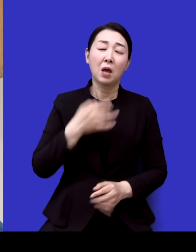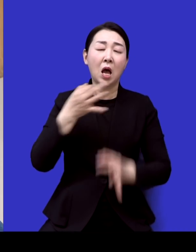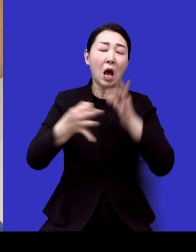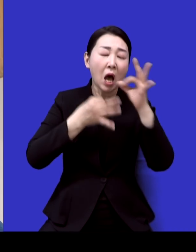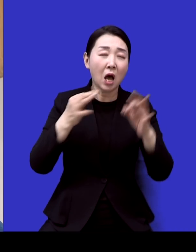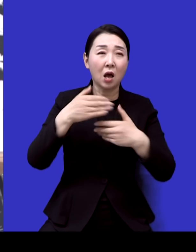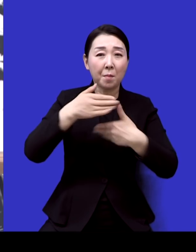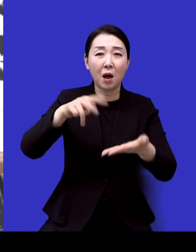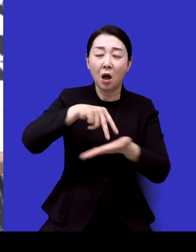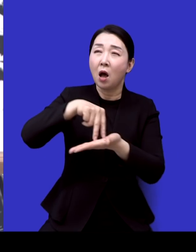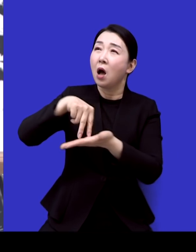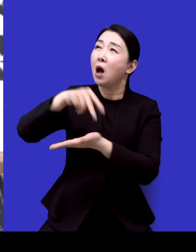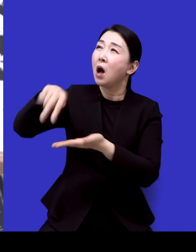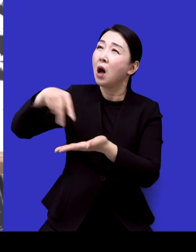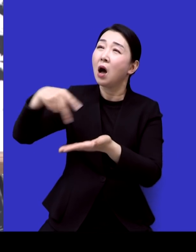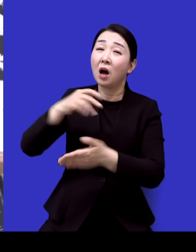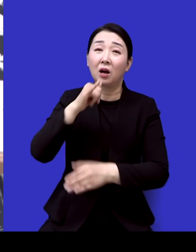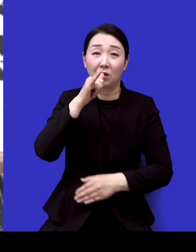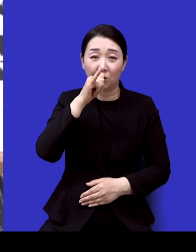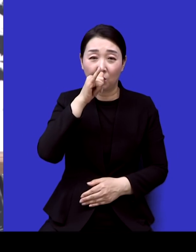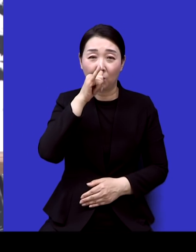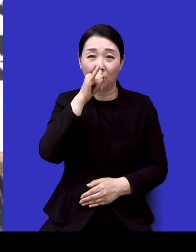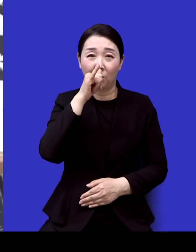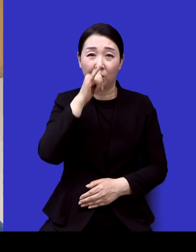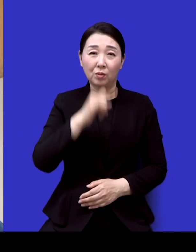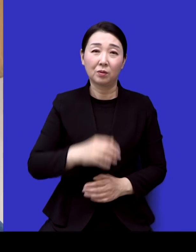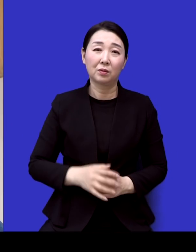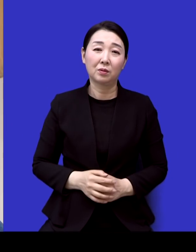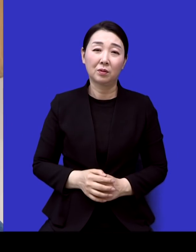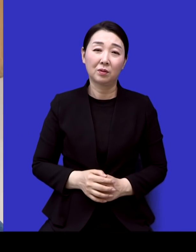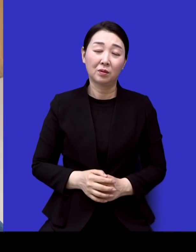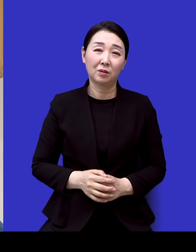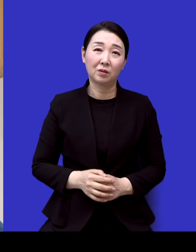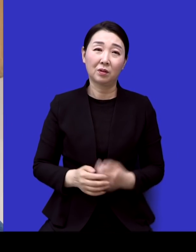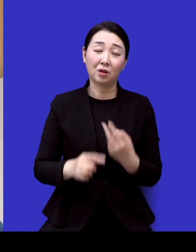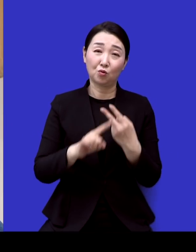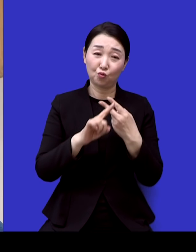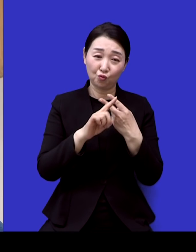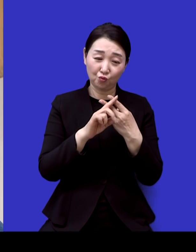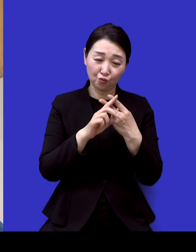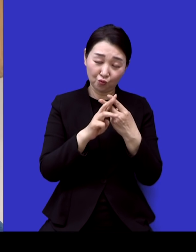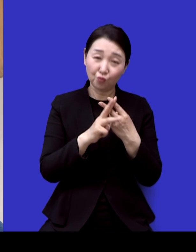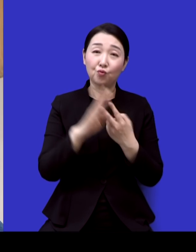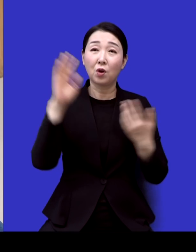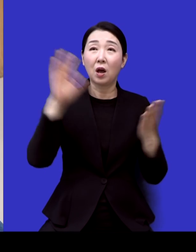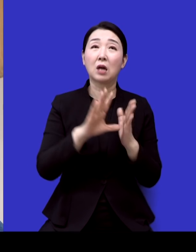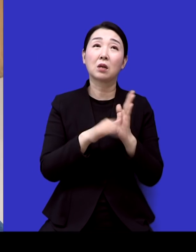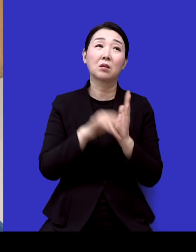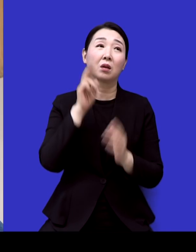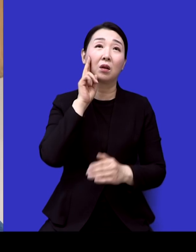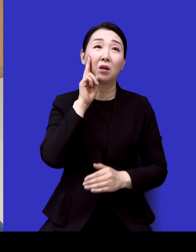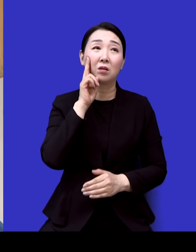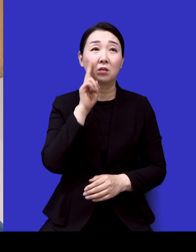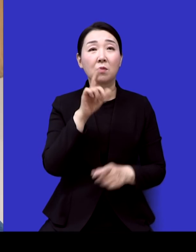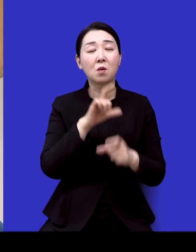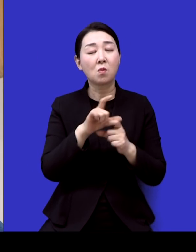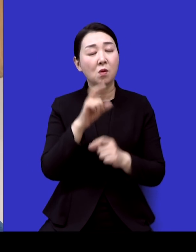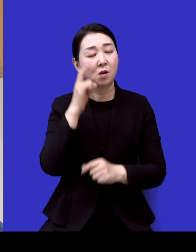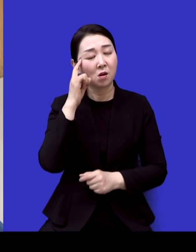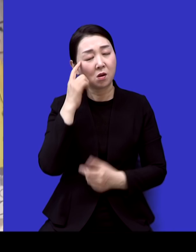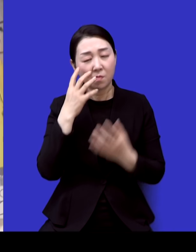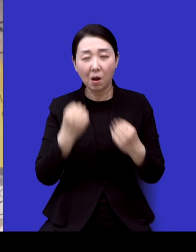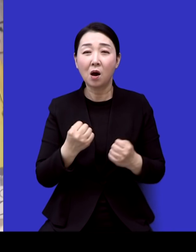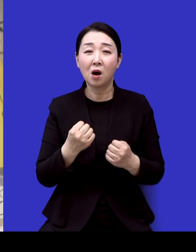뛰어 돌아다녔어요. 아무튼 그렇게 중학생 때 점점 이게 심해지다가 어느 날